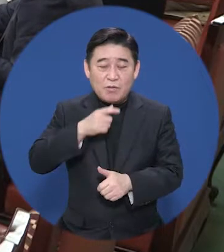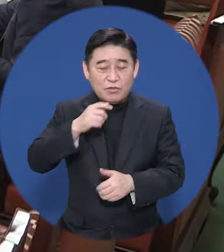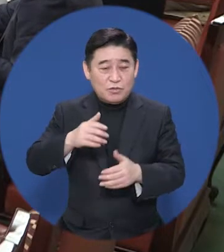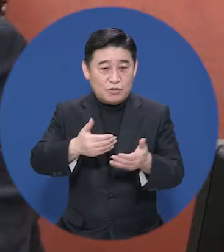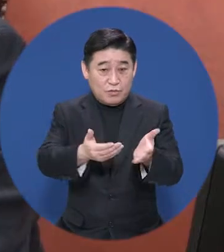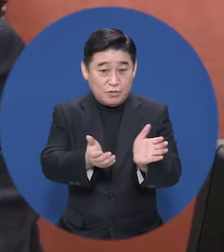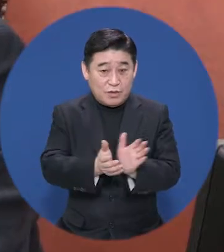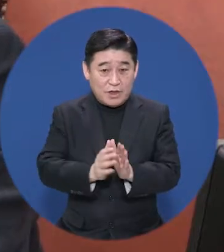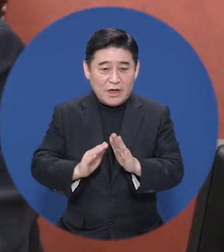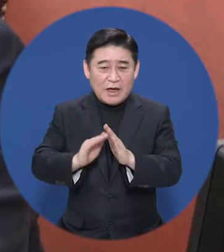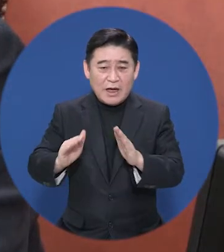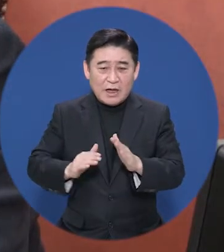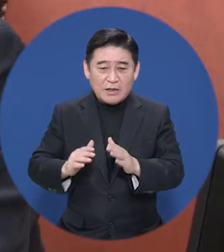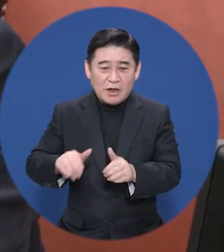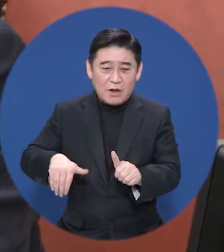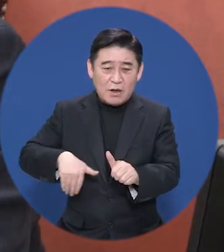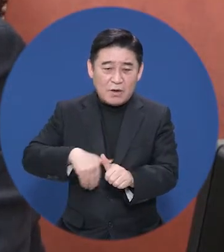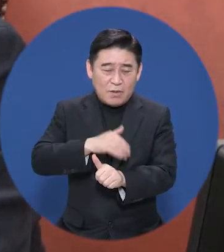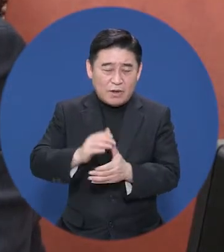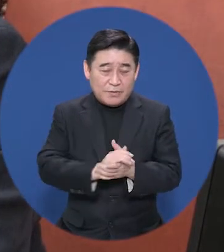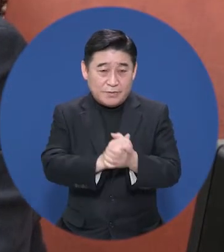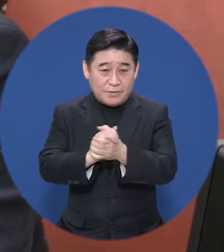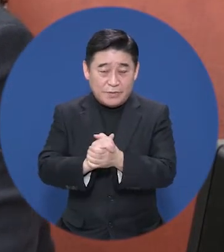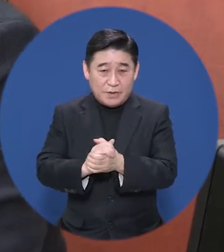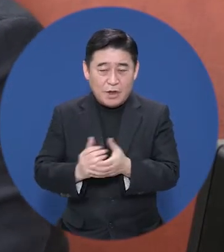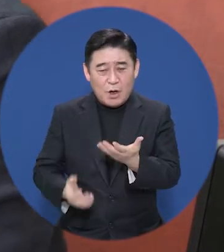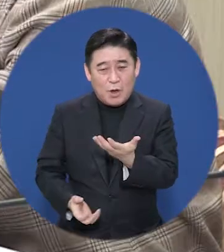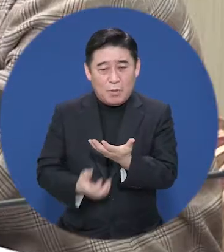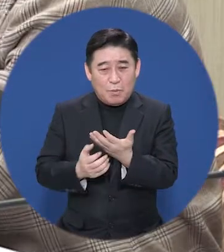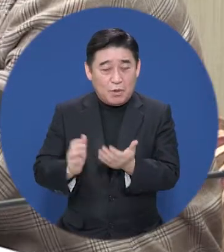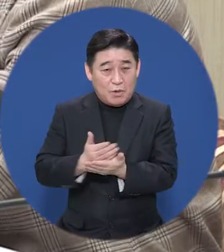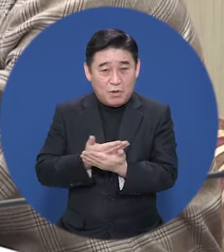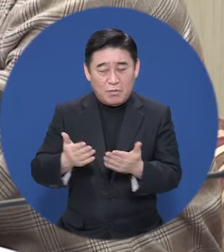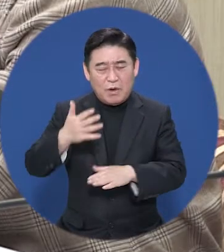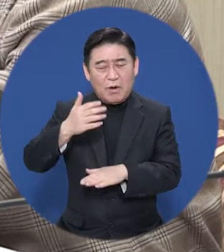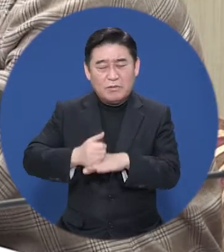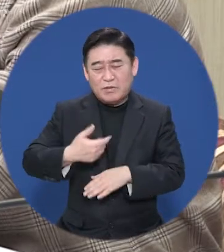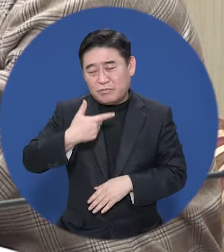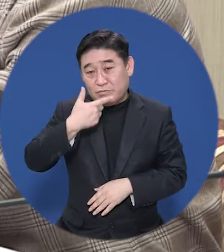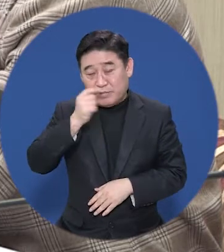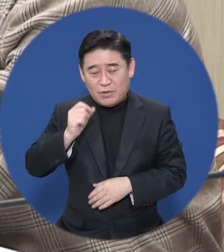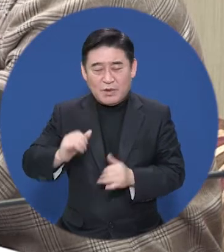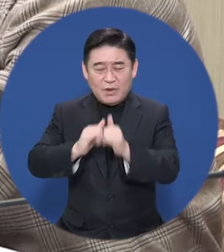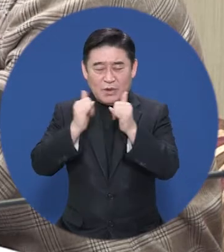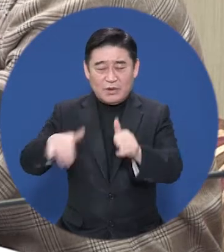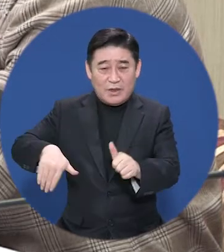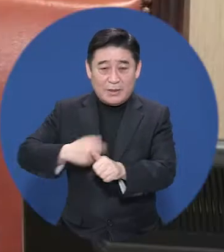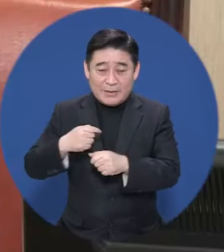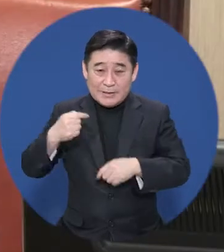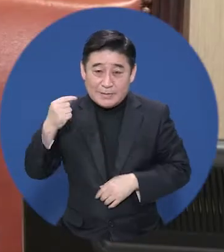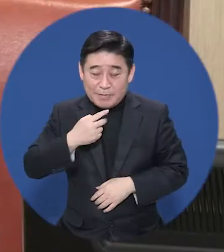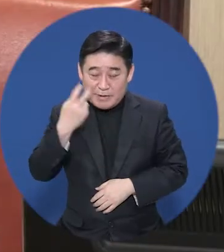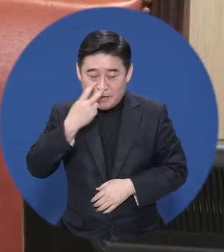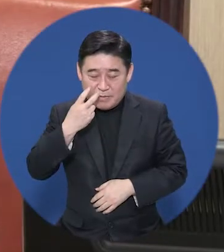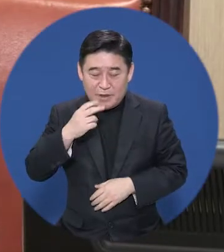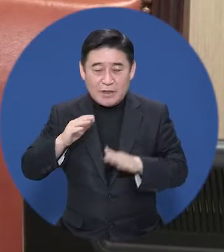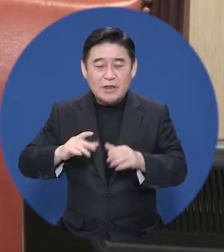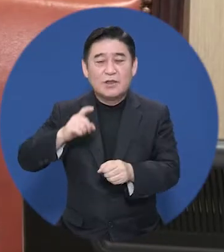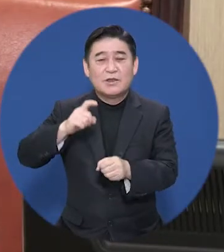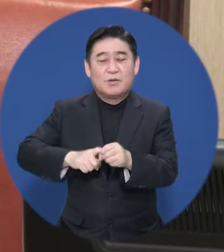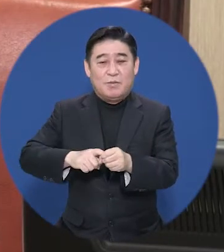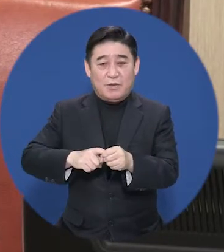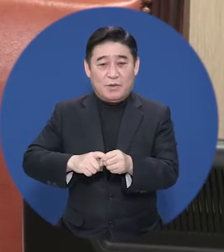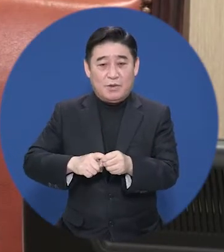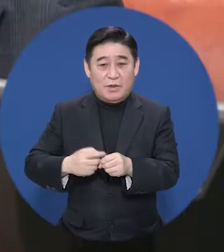환경수자원위원회가 가정용 친환경 보일러 보급 실적이 미흡하다고 지적하고 사회 환경을 면밀히 검토해 현실적